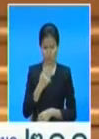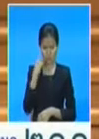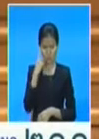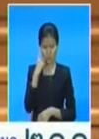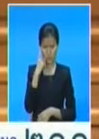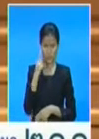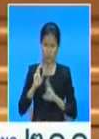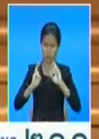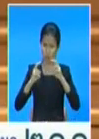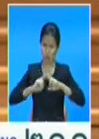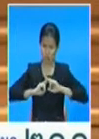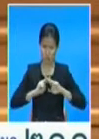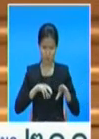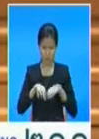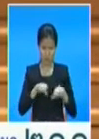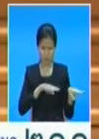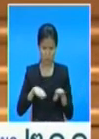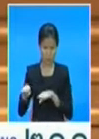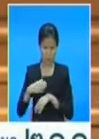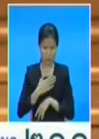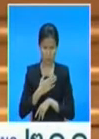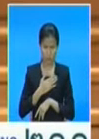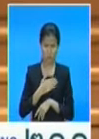ของการปฏิรูปด้านการกีฬา